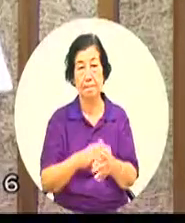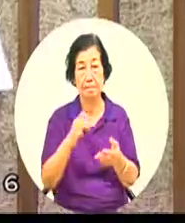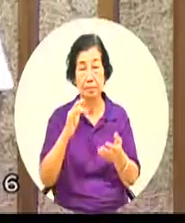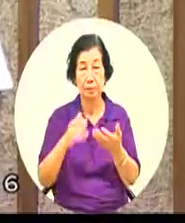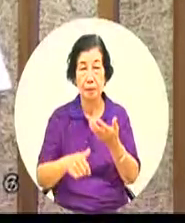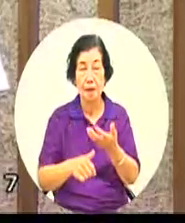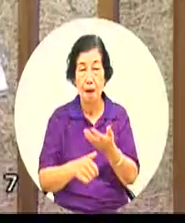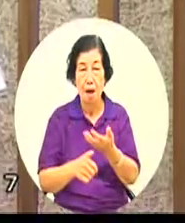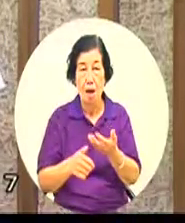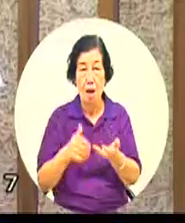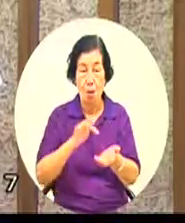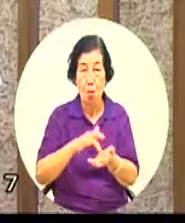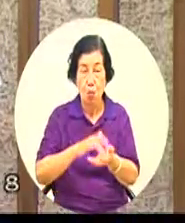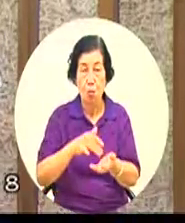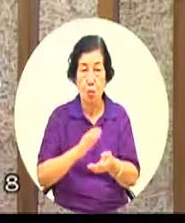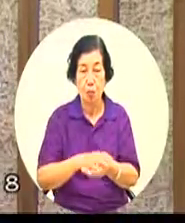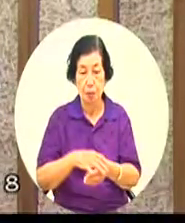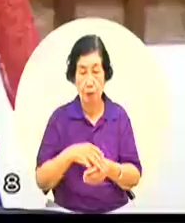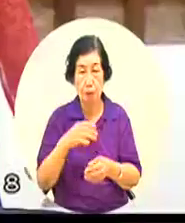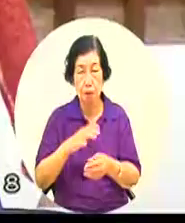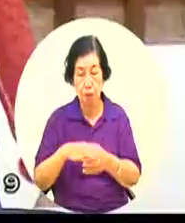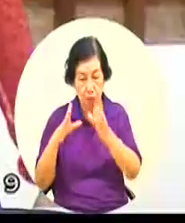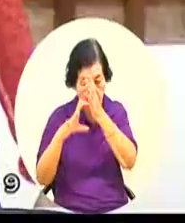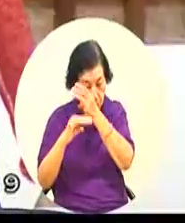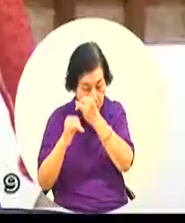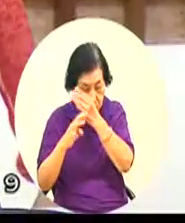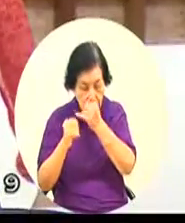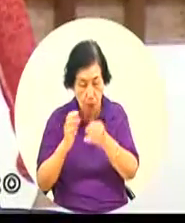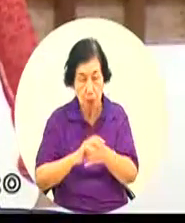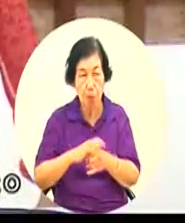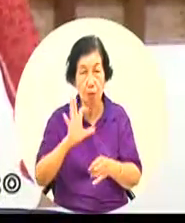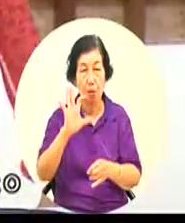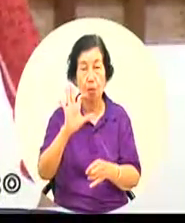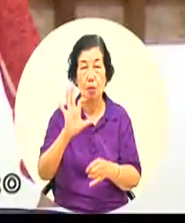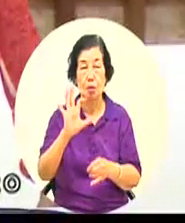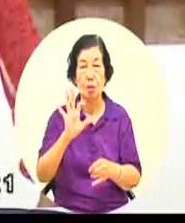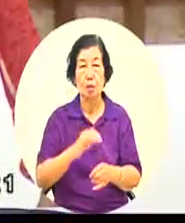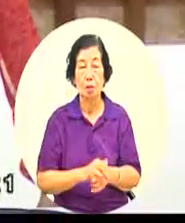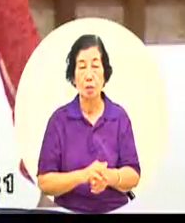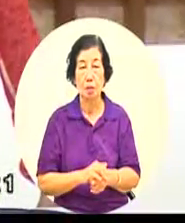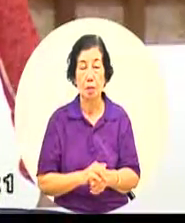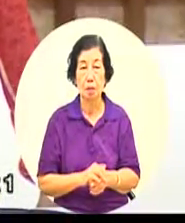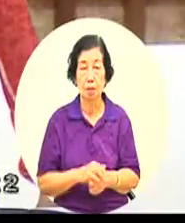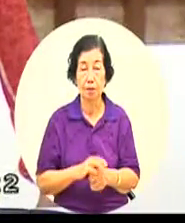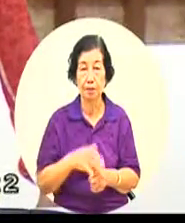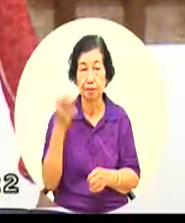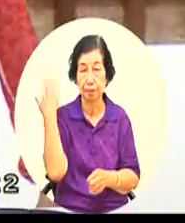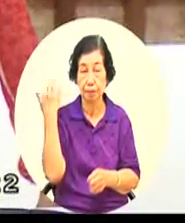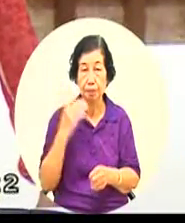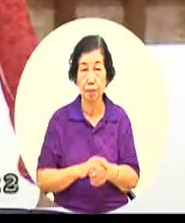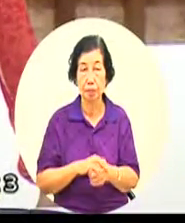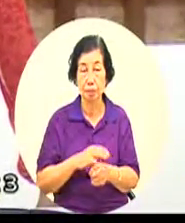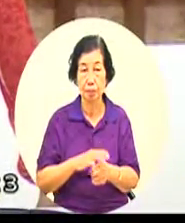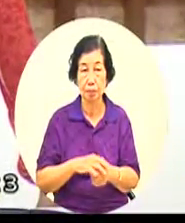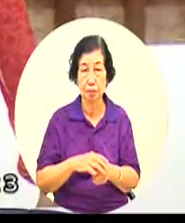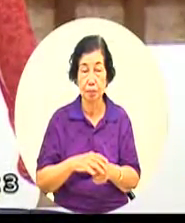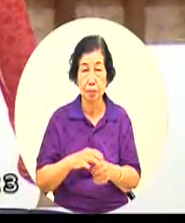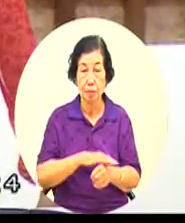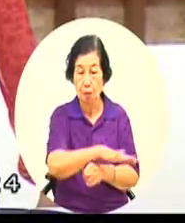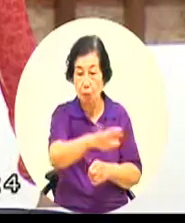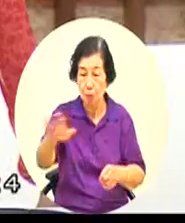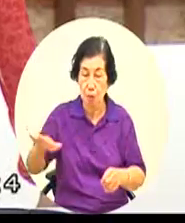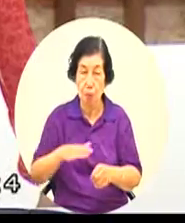是尿塞的部分。 好，你们之前有就是全面性的去做尿液的筛检，后来是